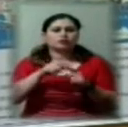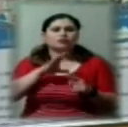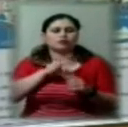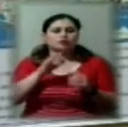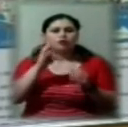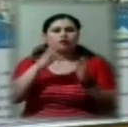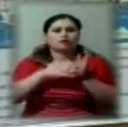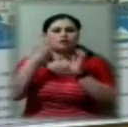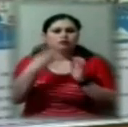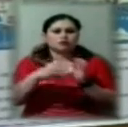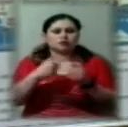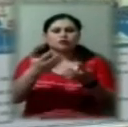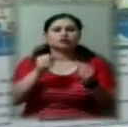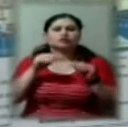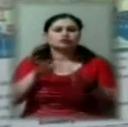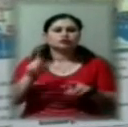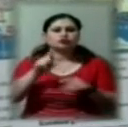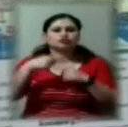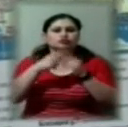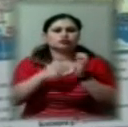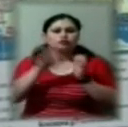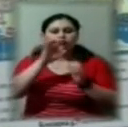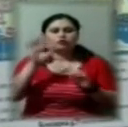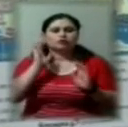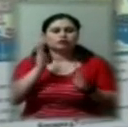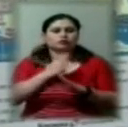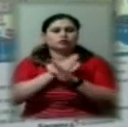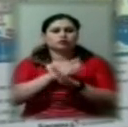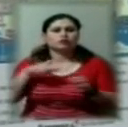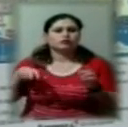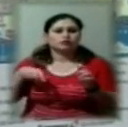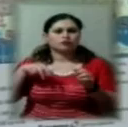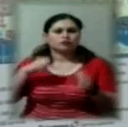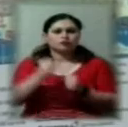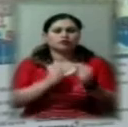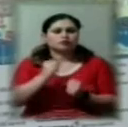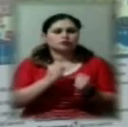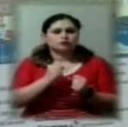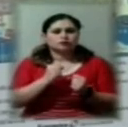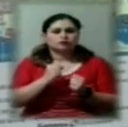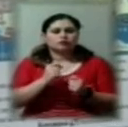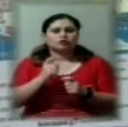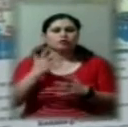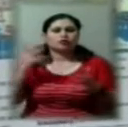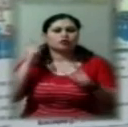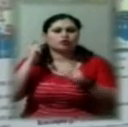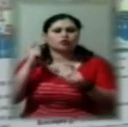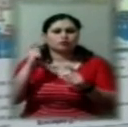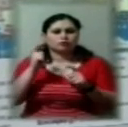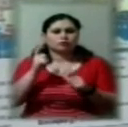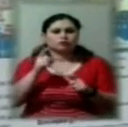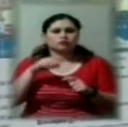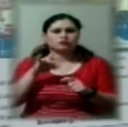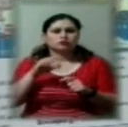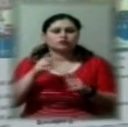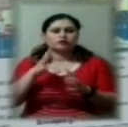прийнято рішення, що о 16-й годині буде заборонений в'їзд крупновагового транспорту в місто Херсон.